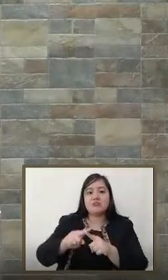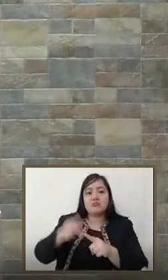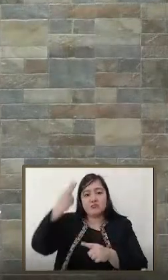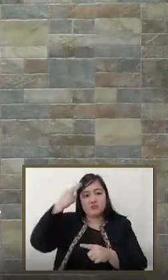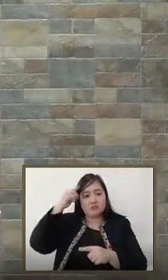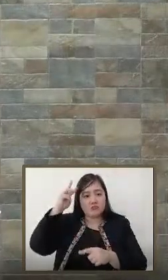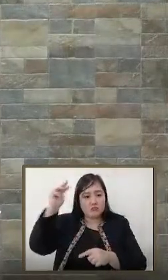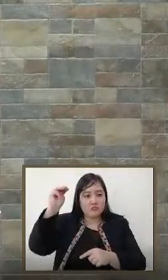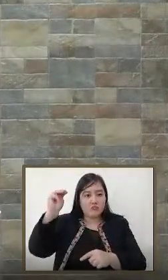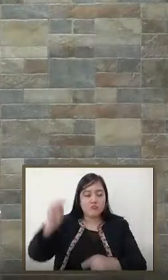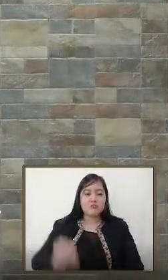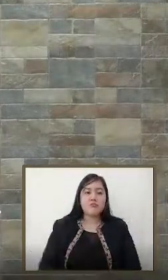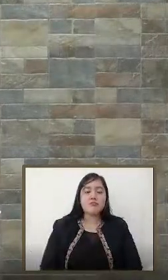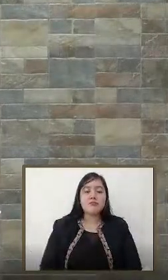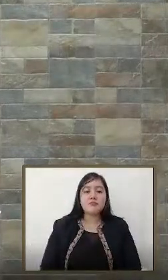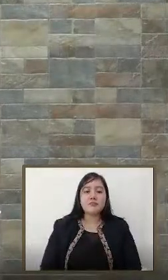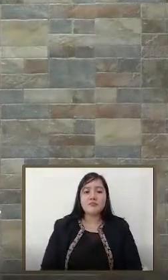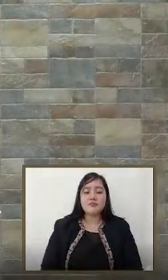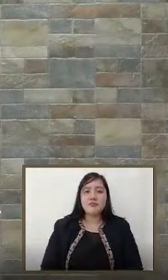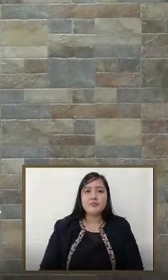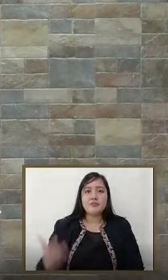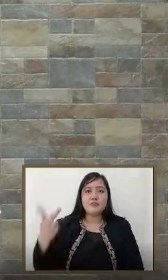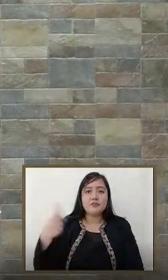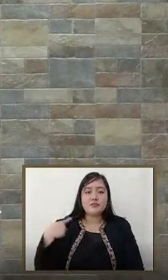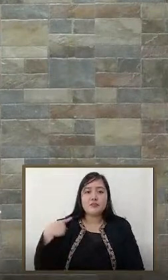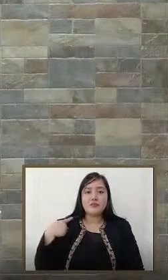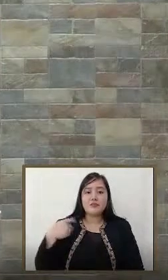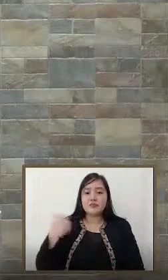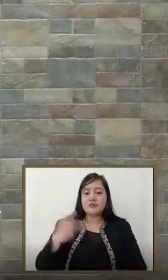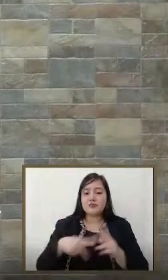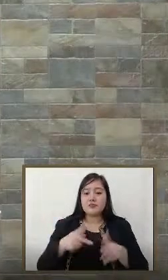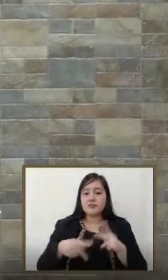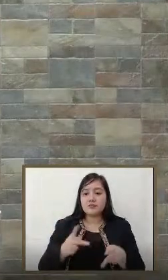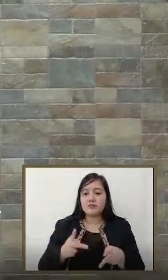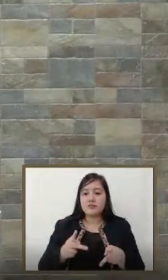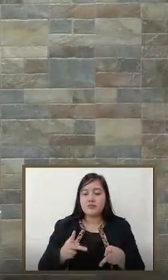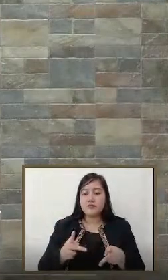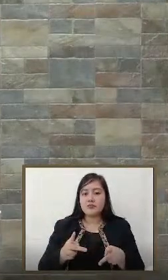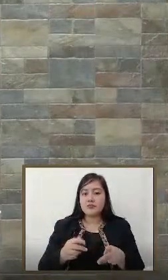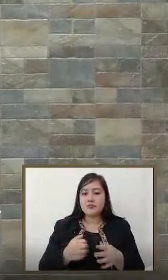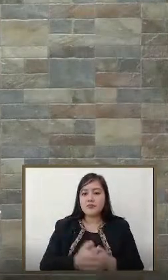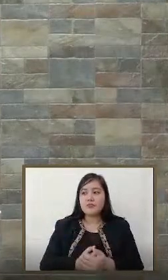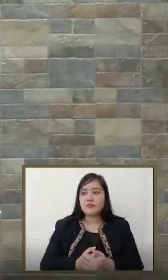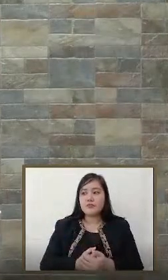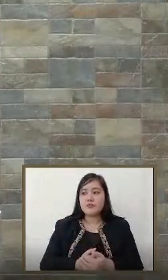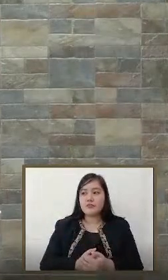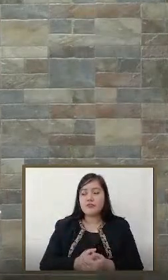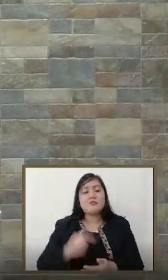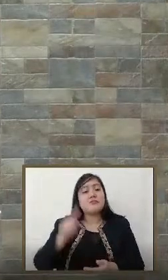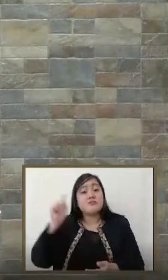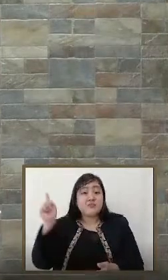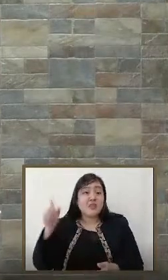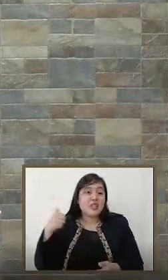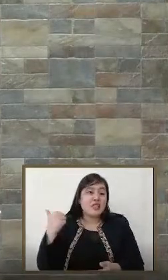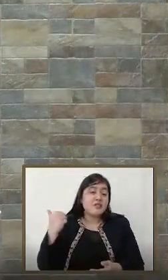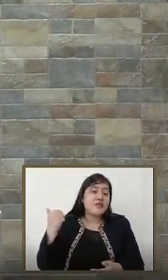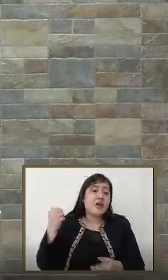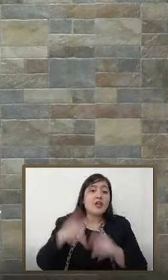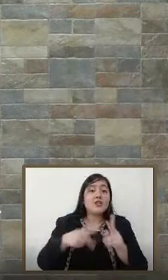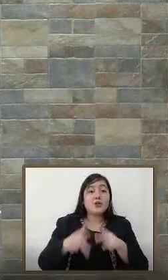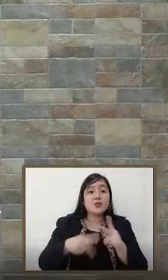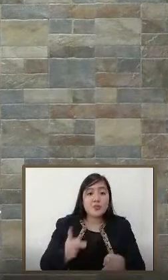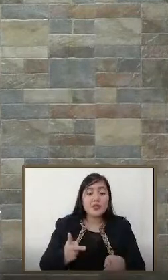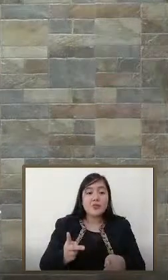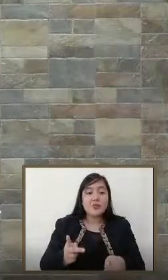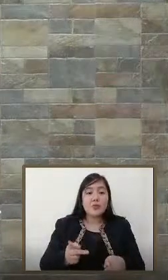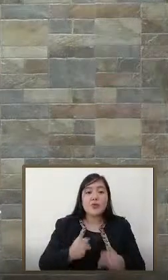Now, may mga magsasalita sa inyo, you know, hindi naman yan ang Torah, tinutukoy ng Torah. Lahat ba tayo dito